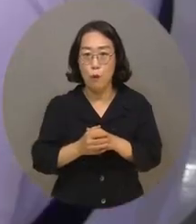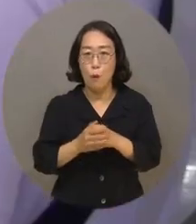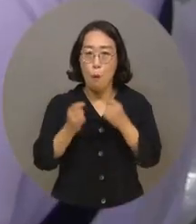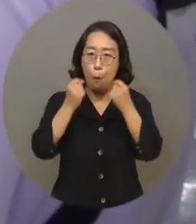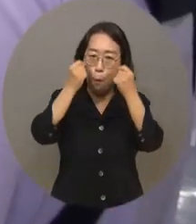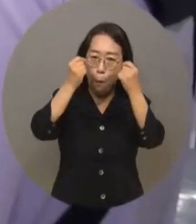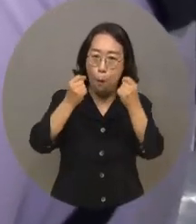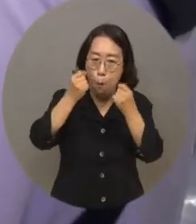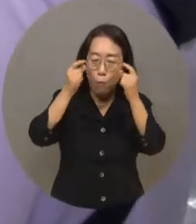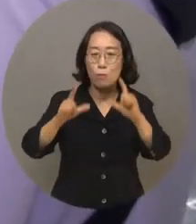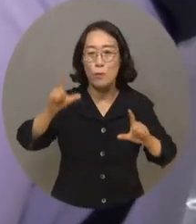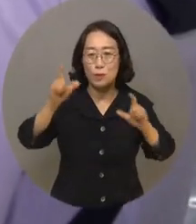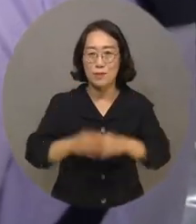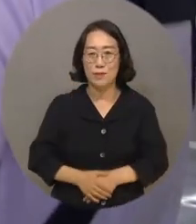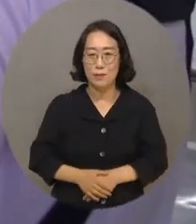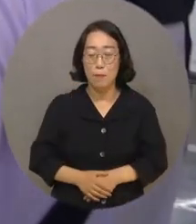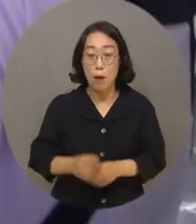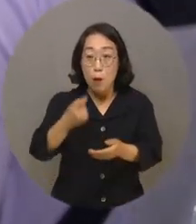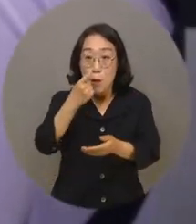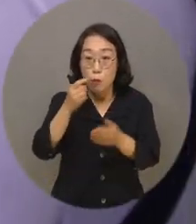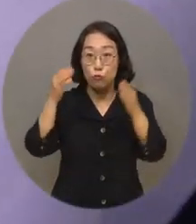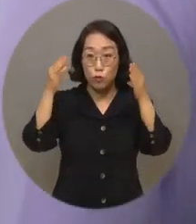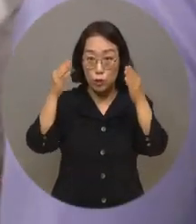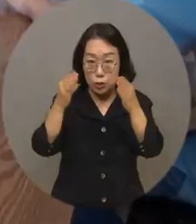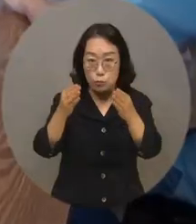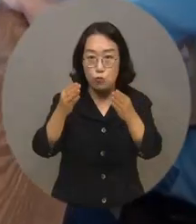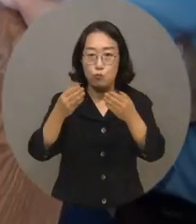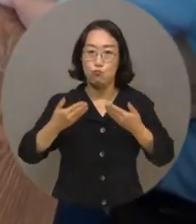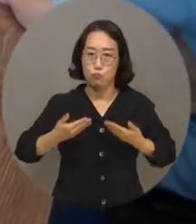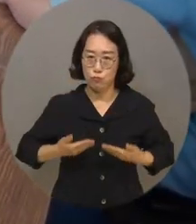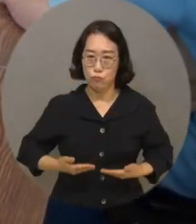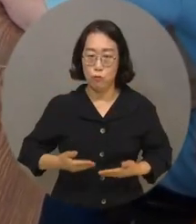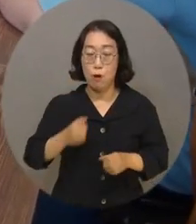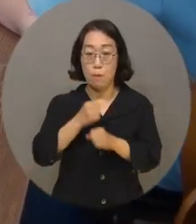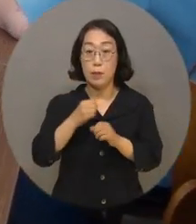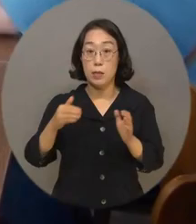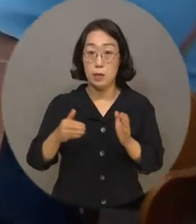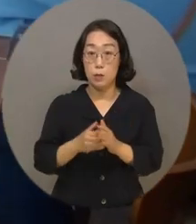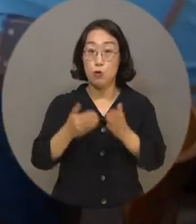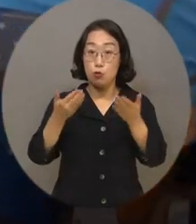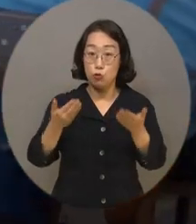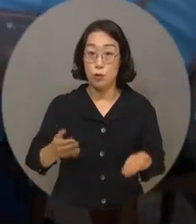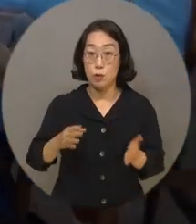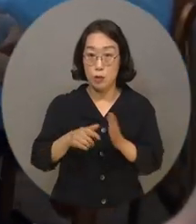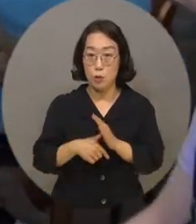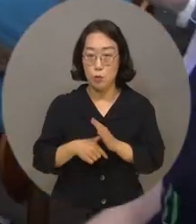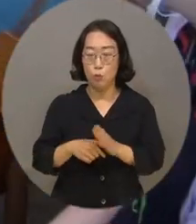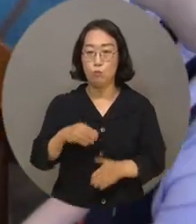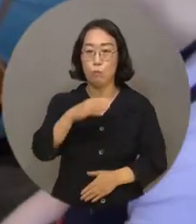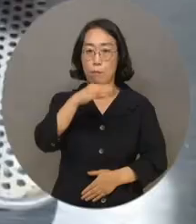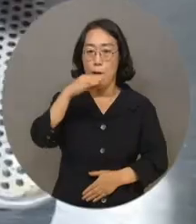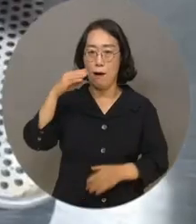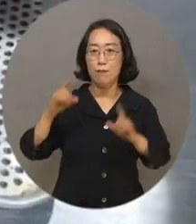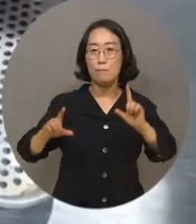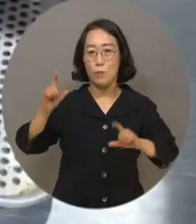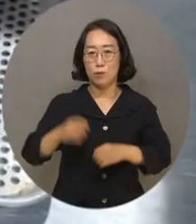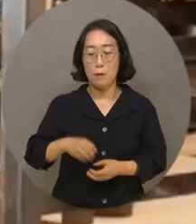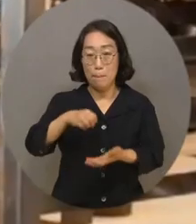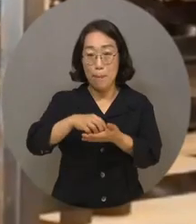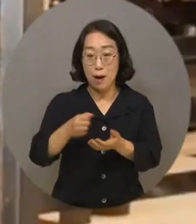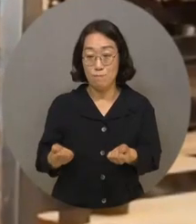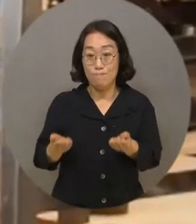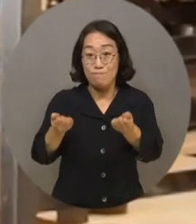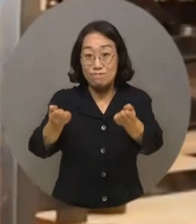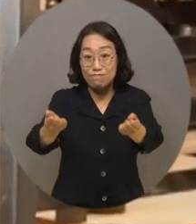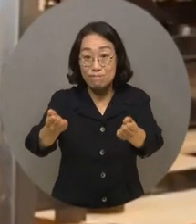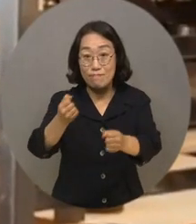가득합니다. 강사의 설명에 집중하는 모습 진지합니다. 만들기를 마치고 잠시 쉬는 시간조차 진지합니다. 빵이 구워지는